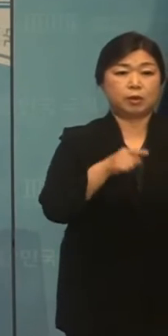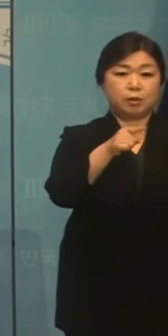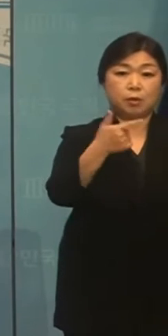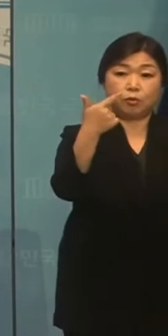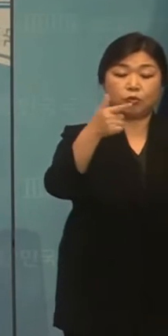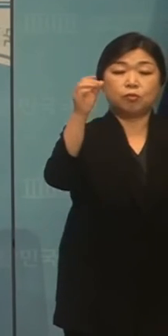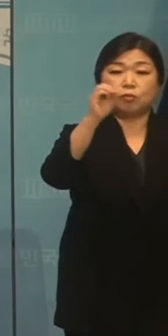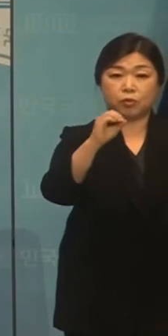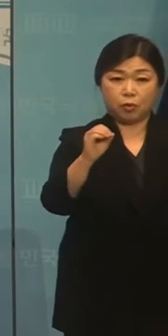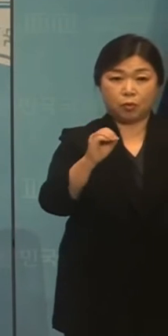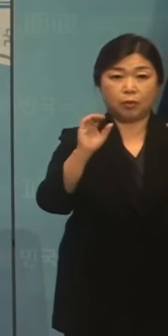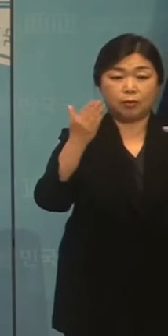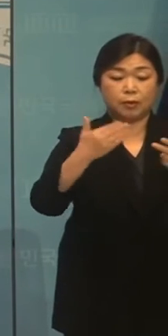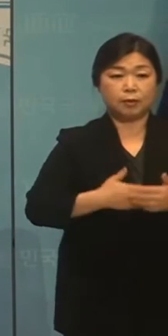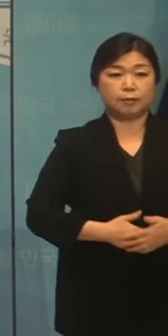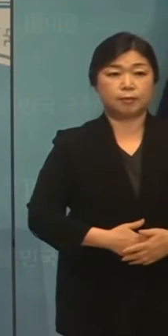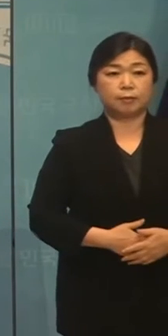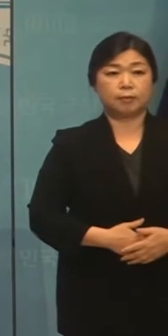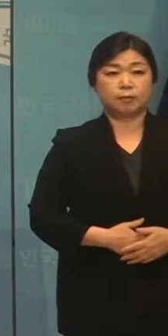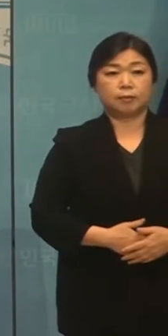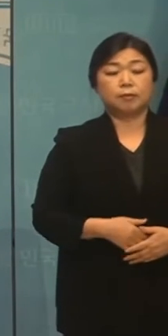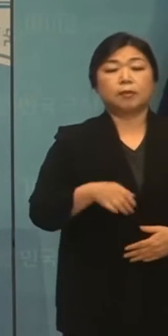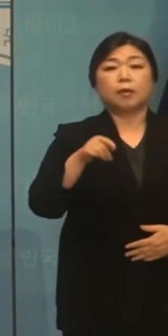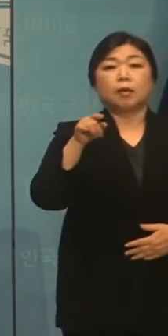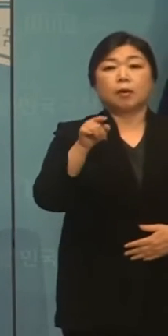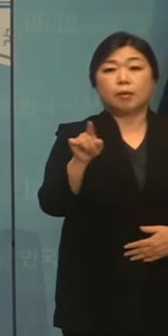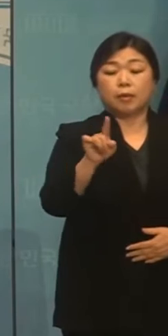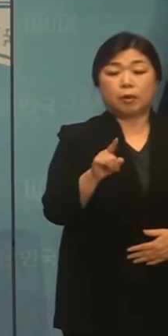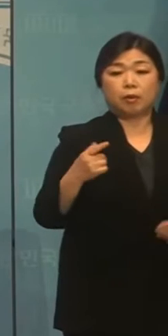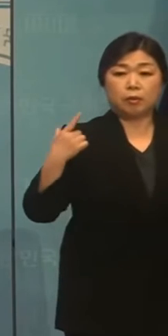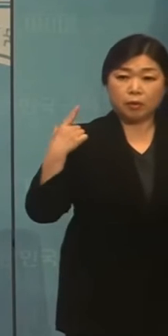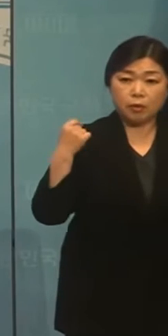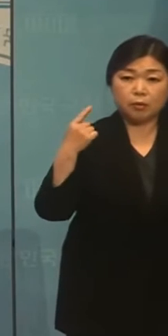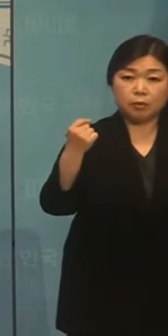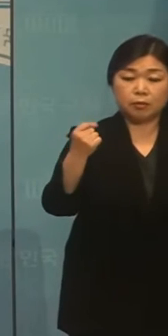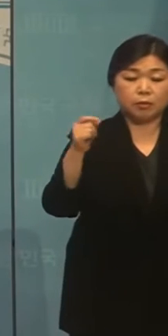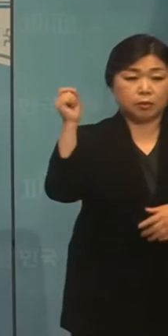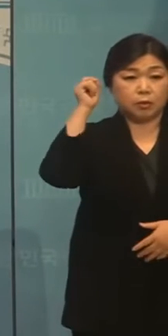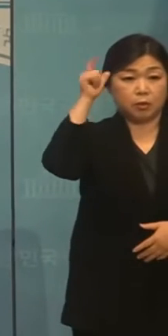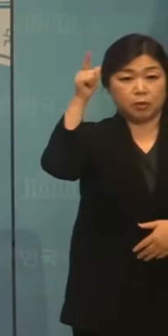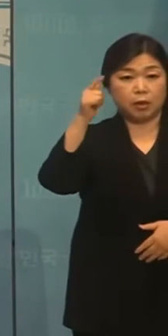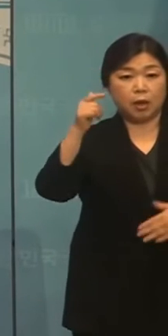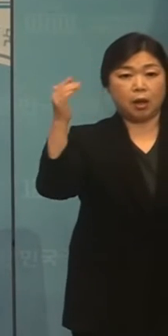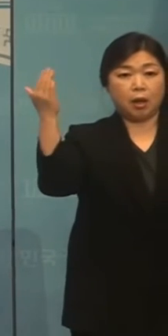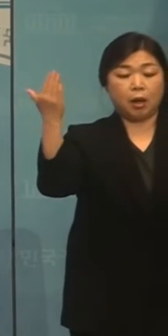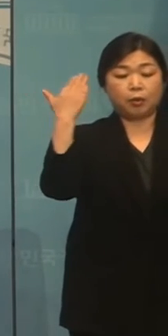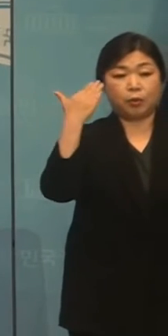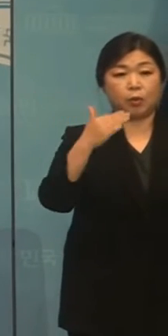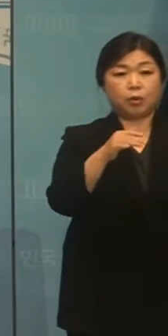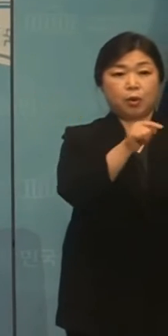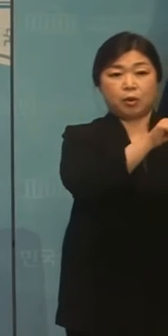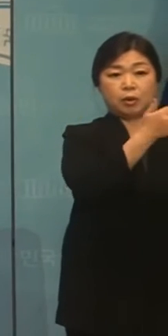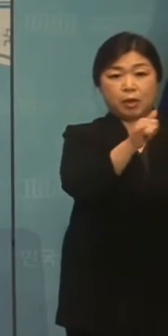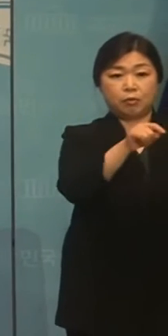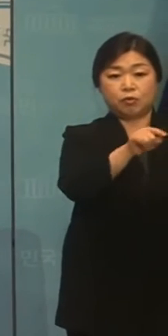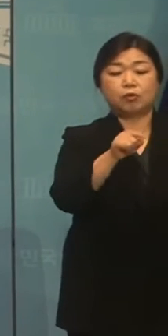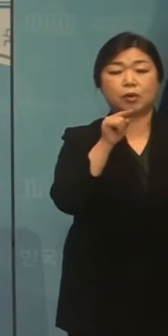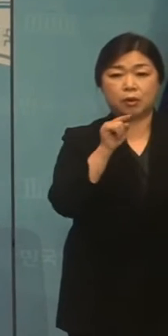67.6%를 차지하였습니다. 이는 여전히 영재학교 10명 중